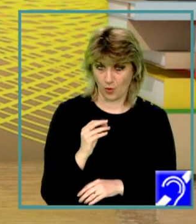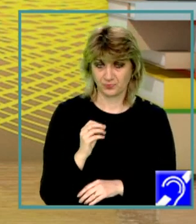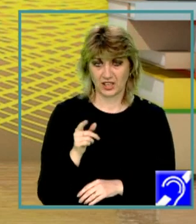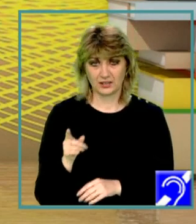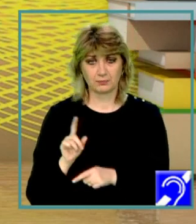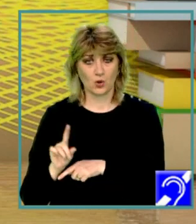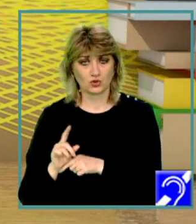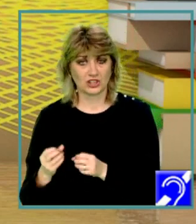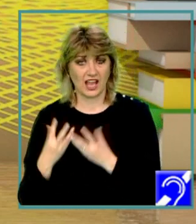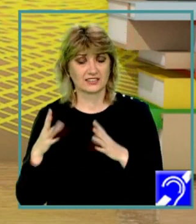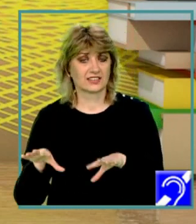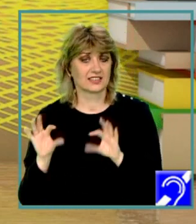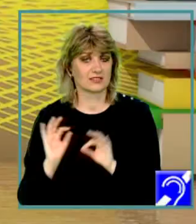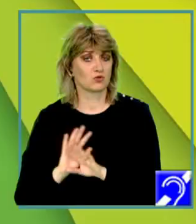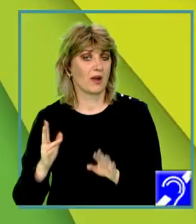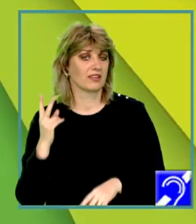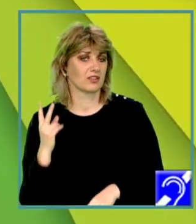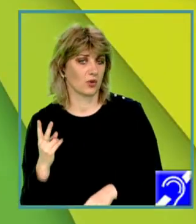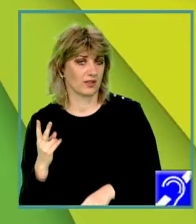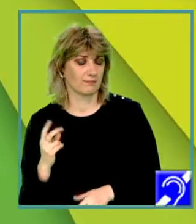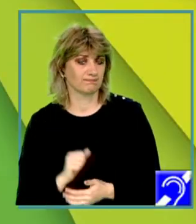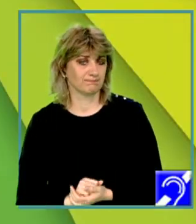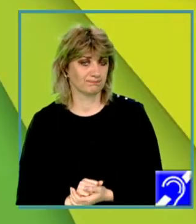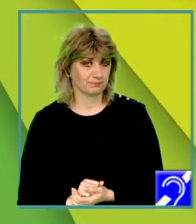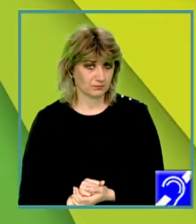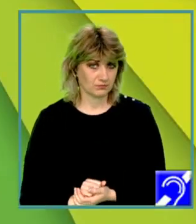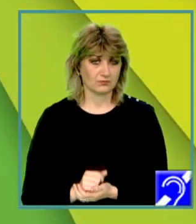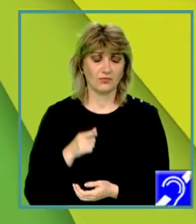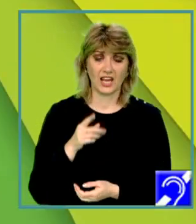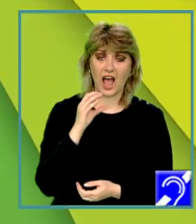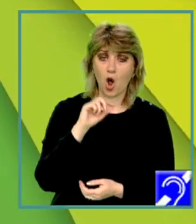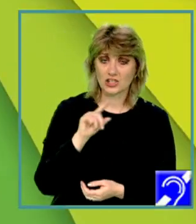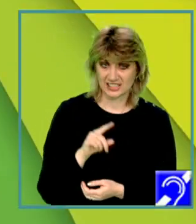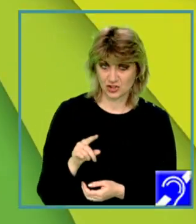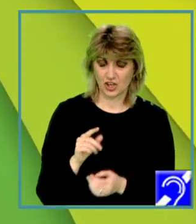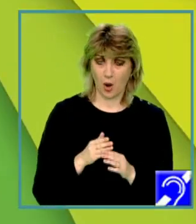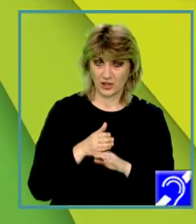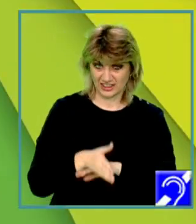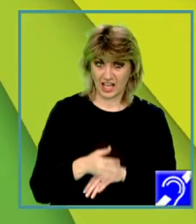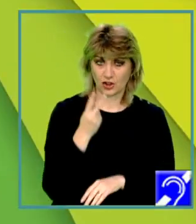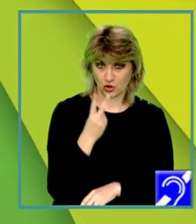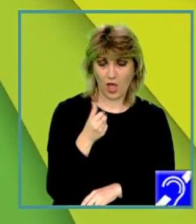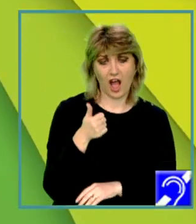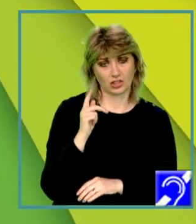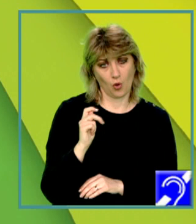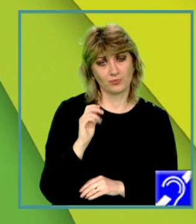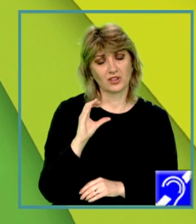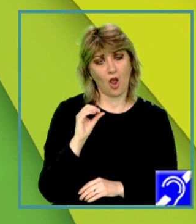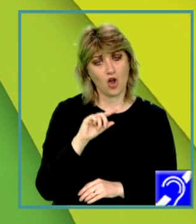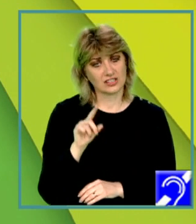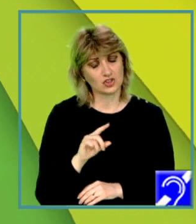produșii de reacție găsim doar doi atomi în cadrul oxigenului au intrat în reacție doi atomi de oxigen